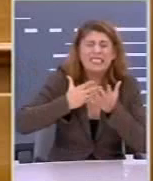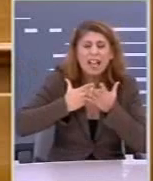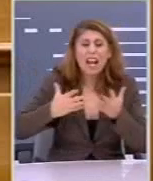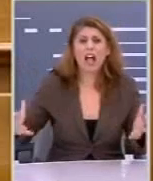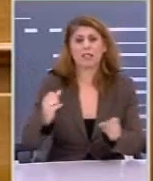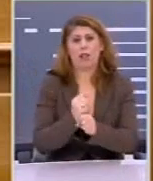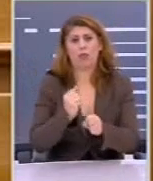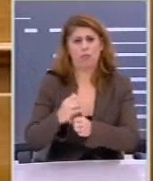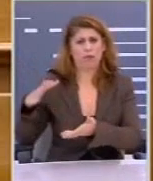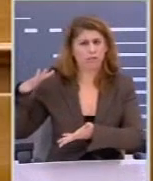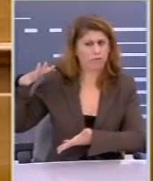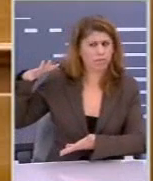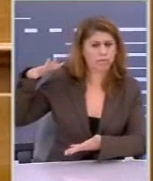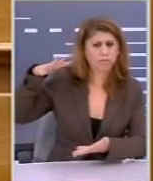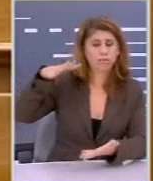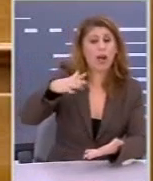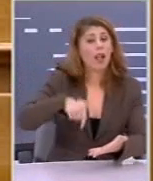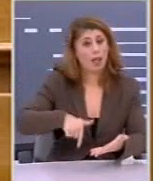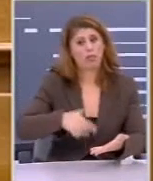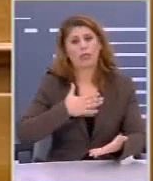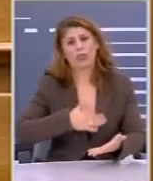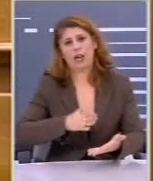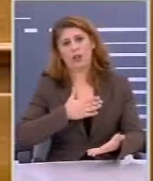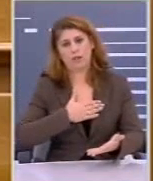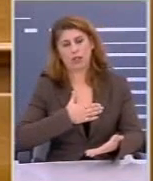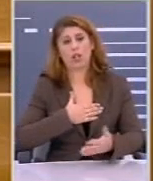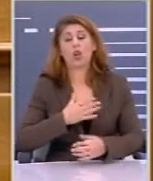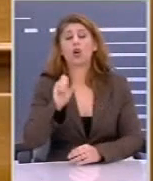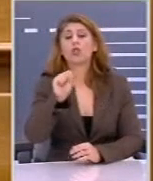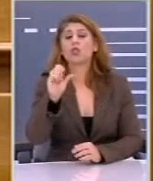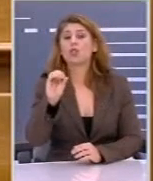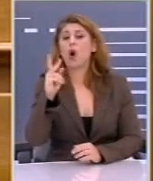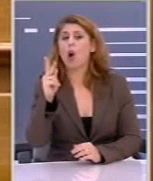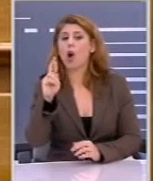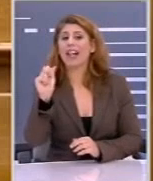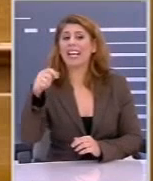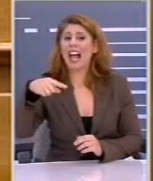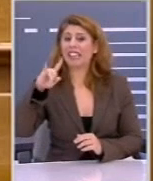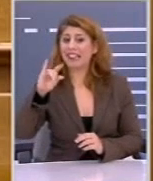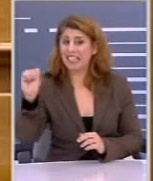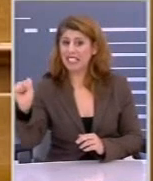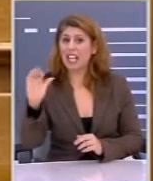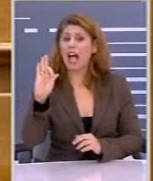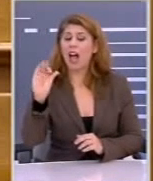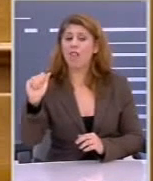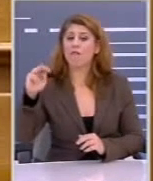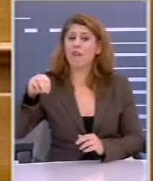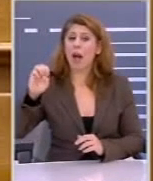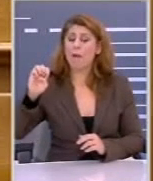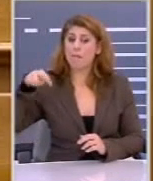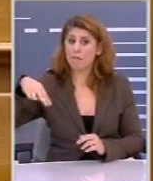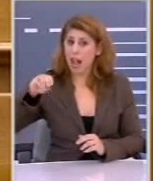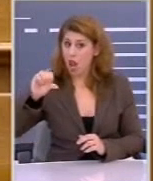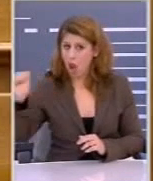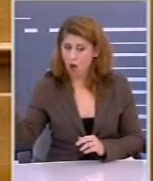έχει γίνει. Και θέλω να ευχαριστήσω εδώ πέρα και τον Σωκράτη το Φάμελο ως πρόεδρο της Εξεταστικής από την αρχή